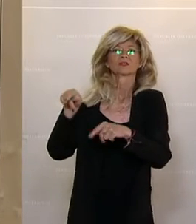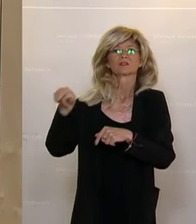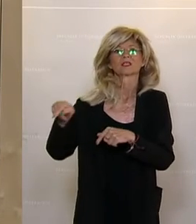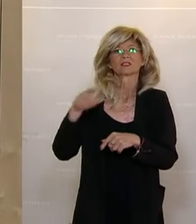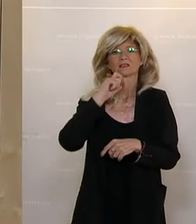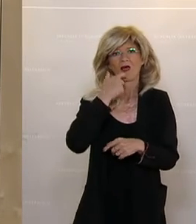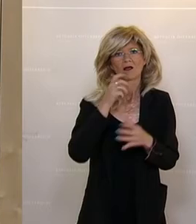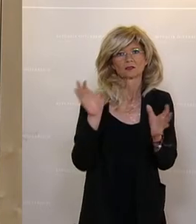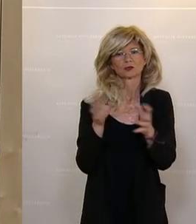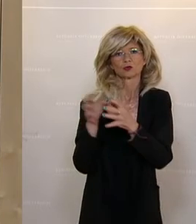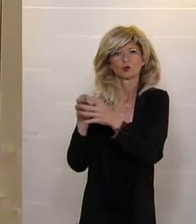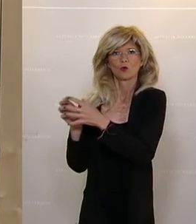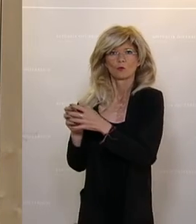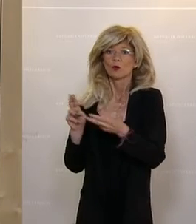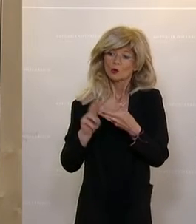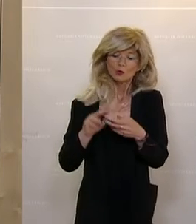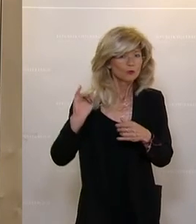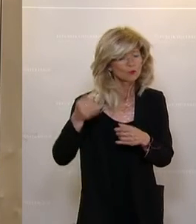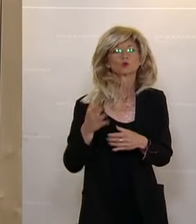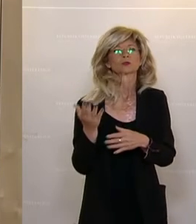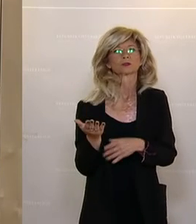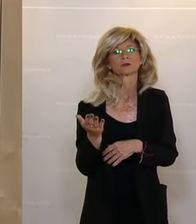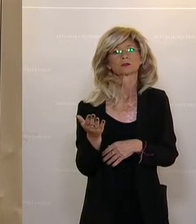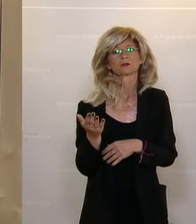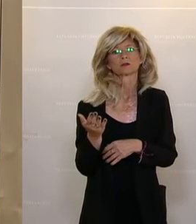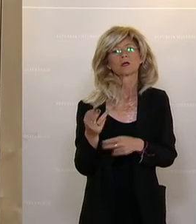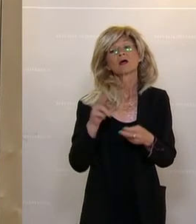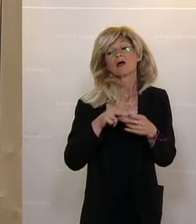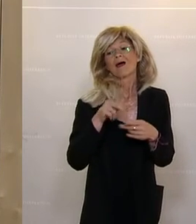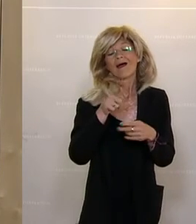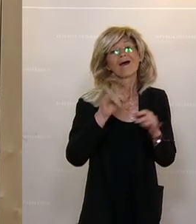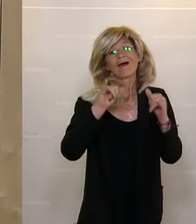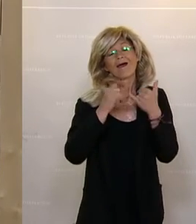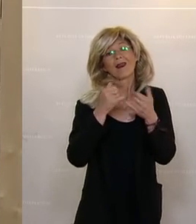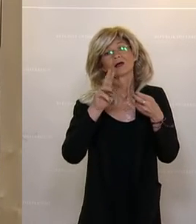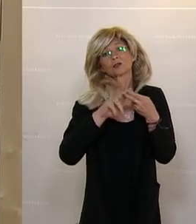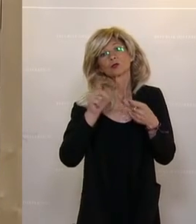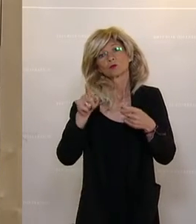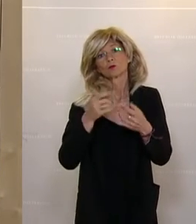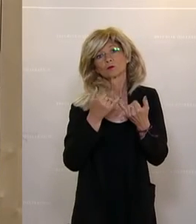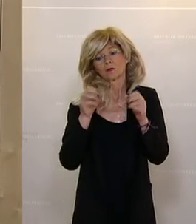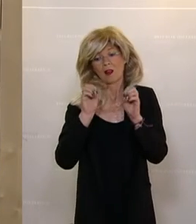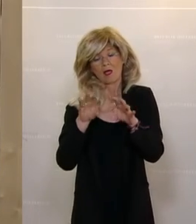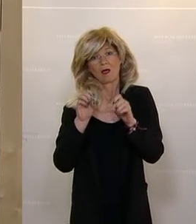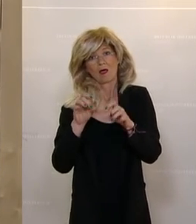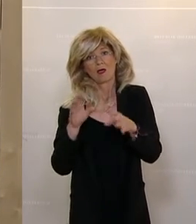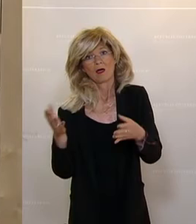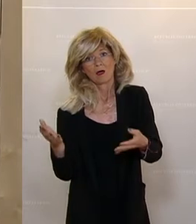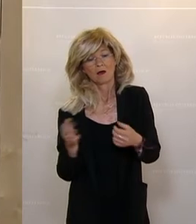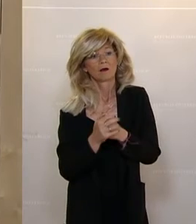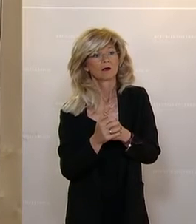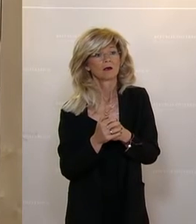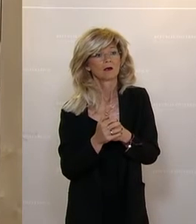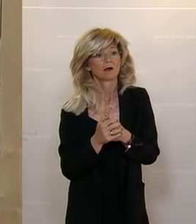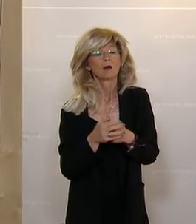hier müssen Sie einfach Vorkehrungen treffen. Und Kinder, Eltern und Lehrkräfte wollen jetzt wissen, welche